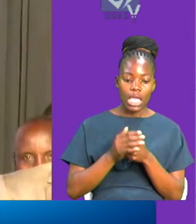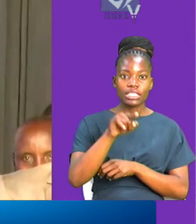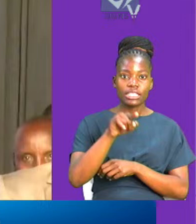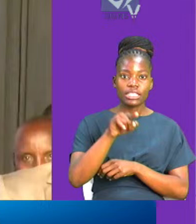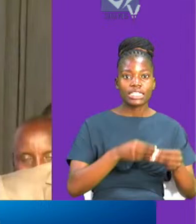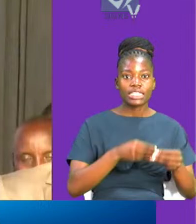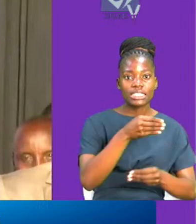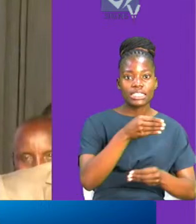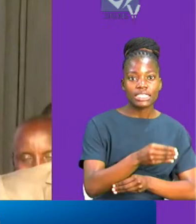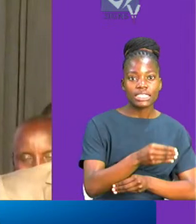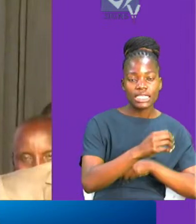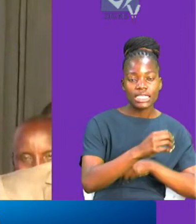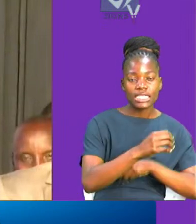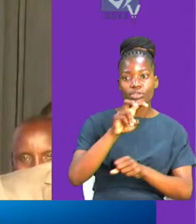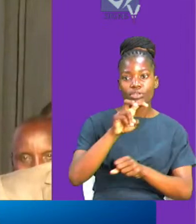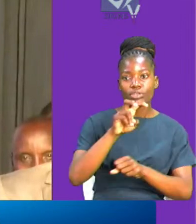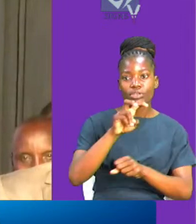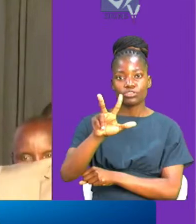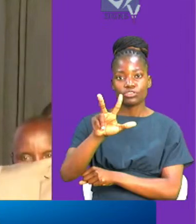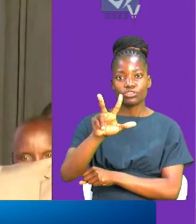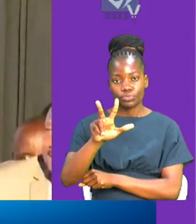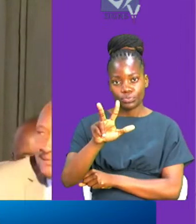yet 2032.